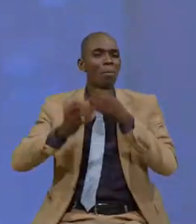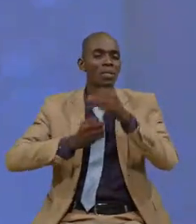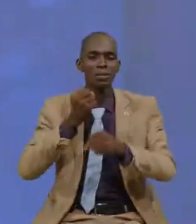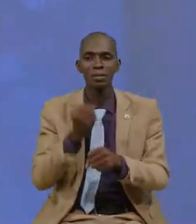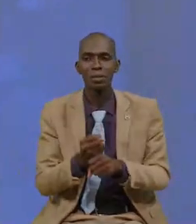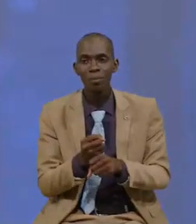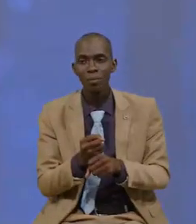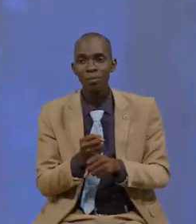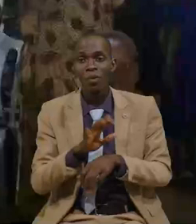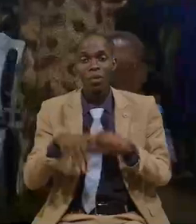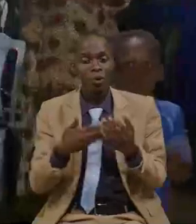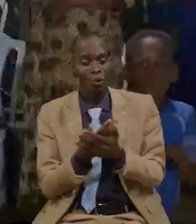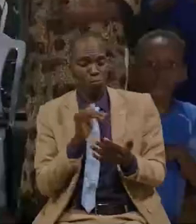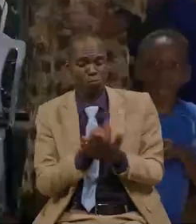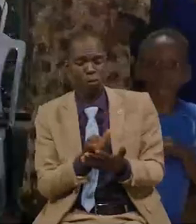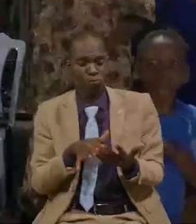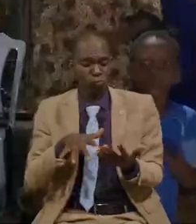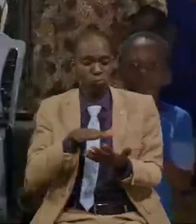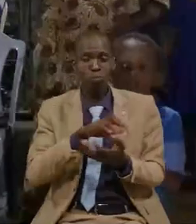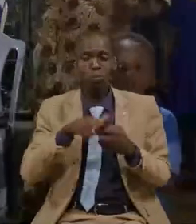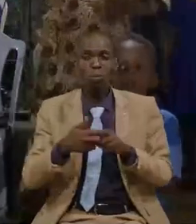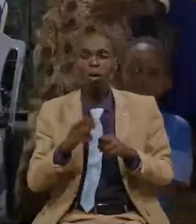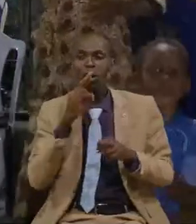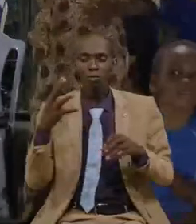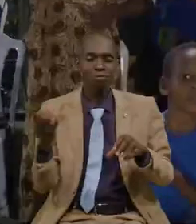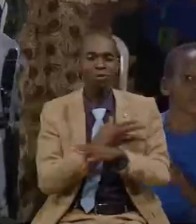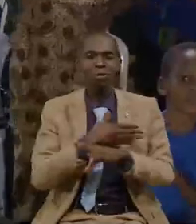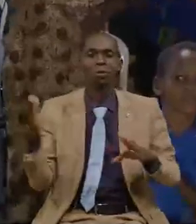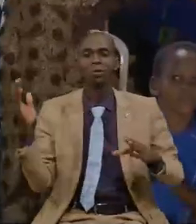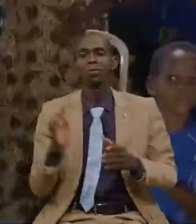à vous depuis 16 années, ces problèmes vont disparaître.